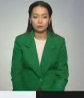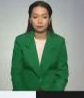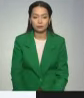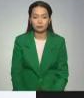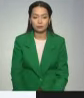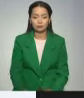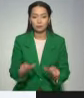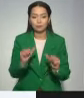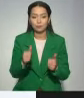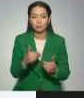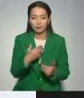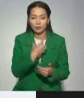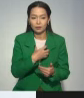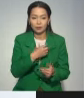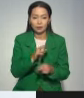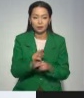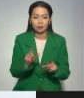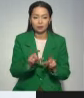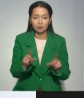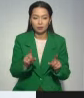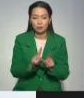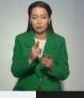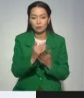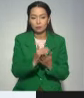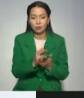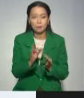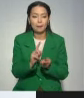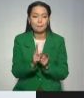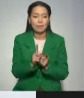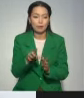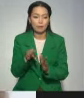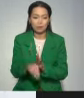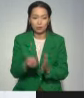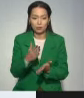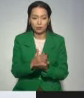коммуникативную методику в школах же развита грамматика переводчика